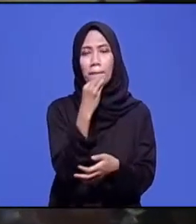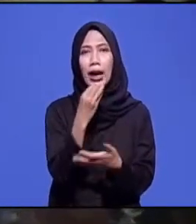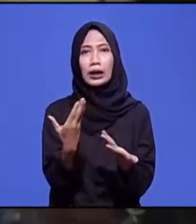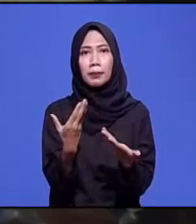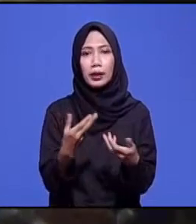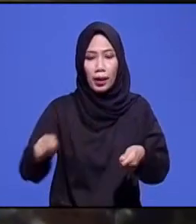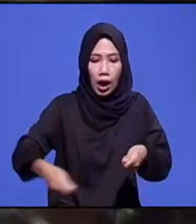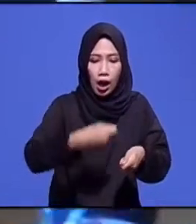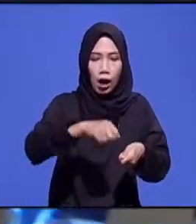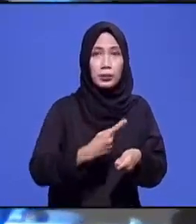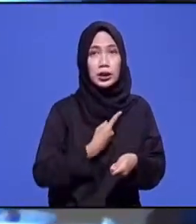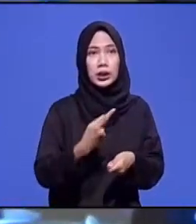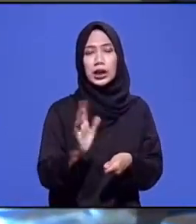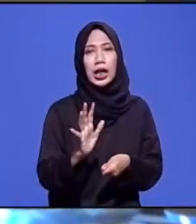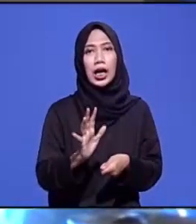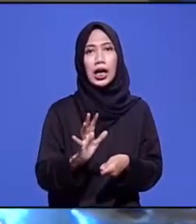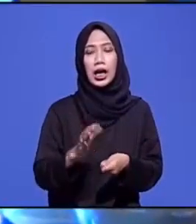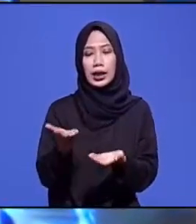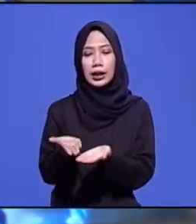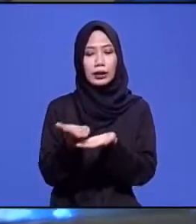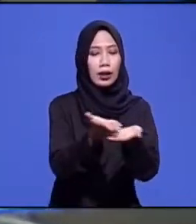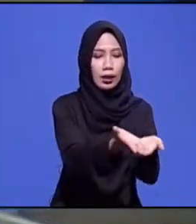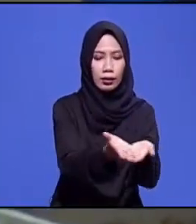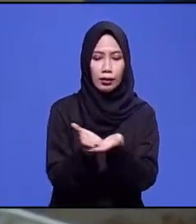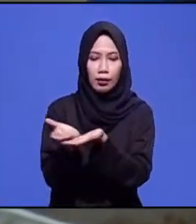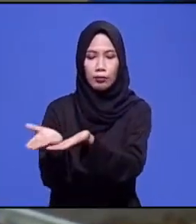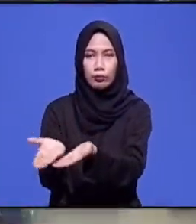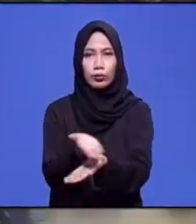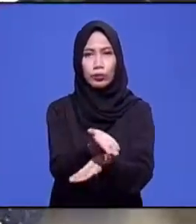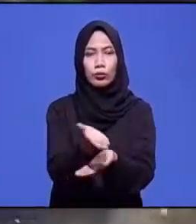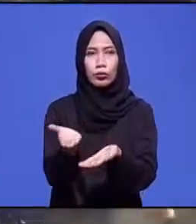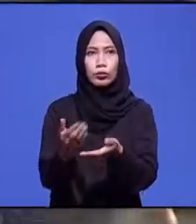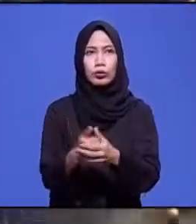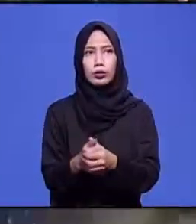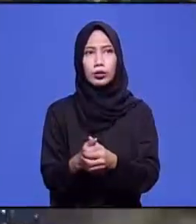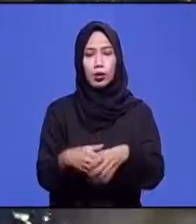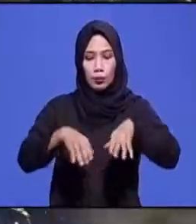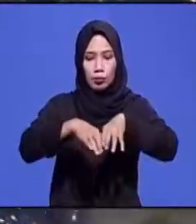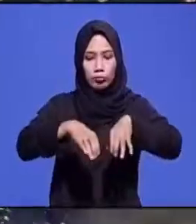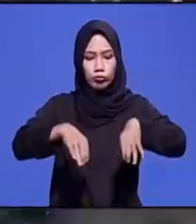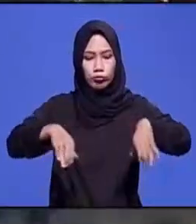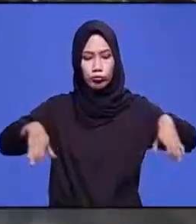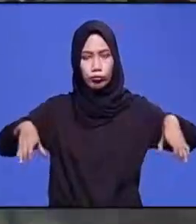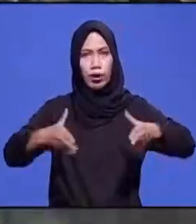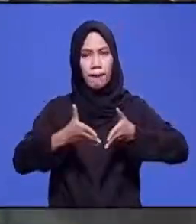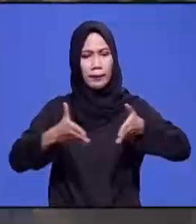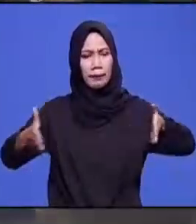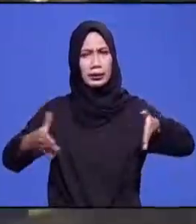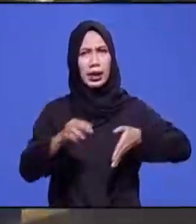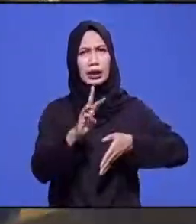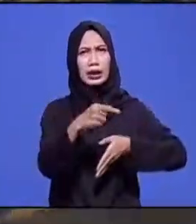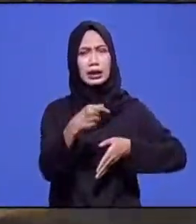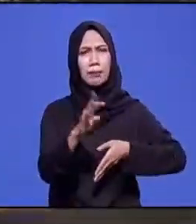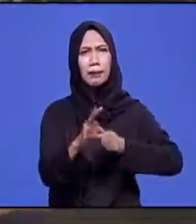prasmanan, melainkan diantarkan pramusaji. Pelaminan didesain memanjang dengan jarak antara pengantin dan orang tua sekitar 3 hingga